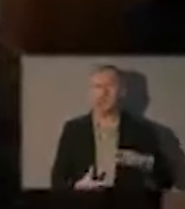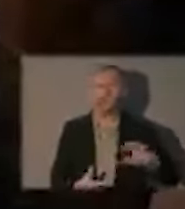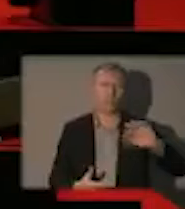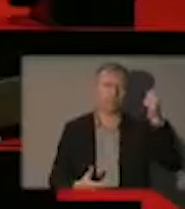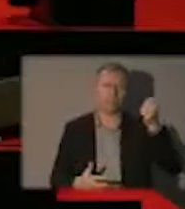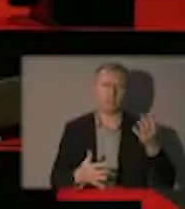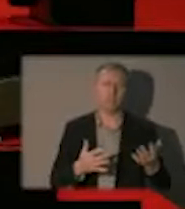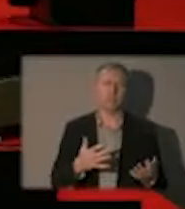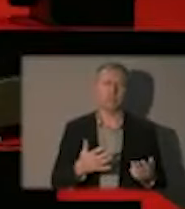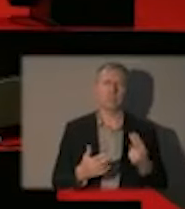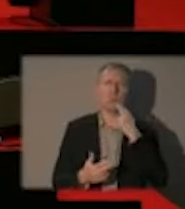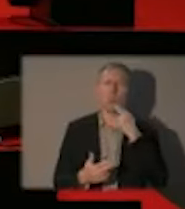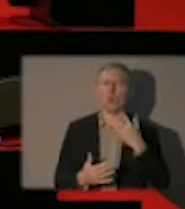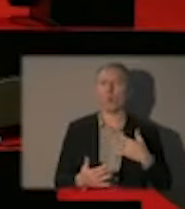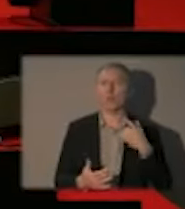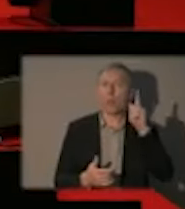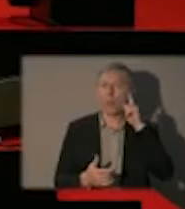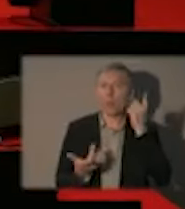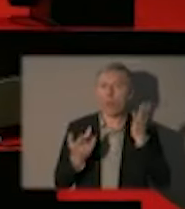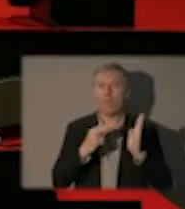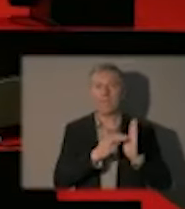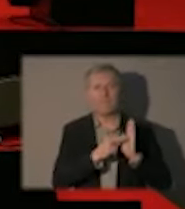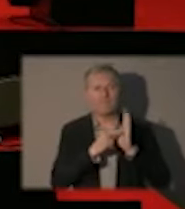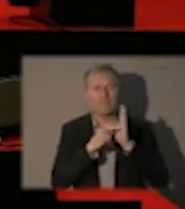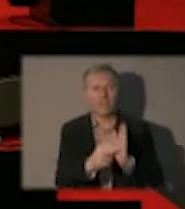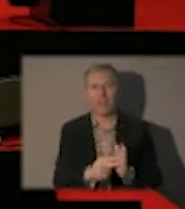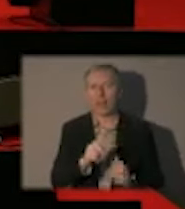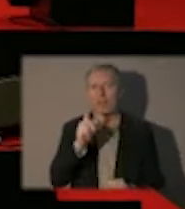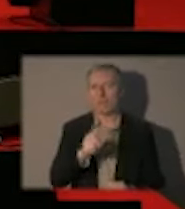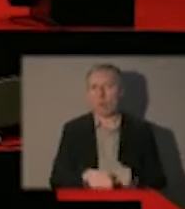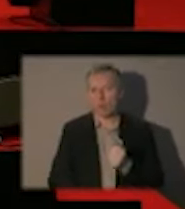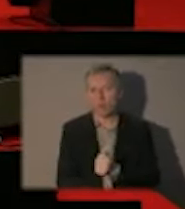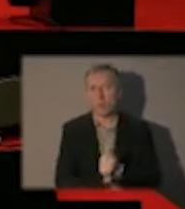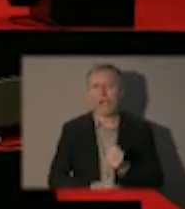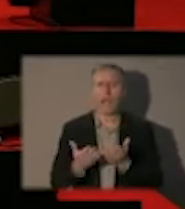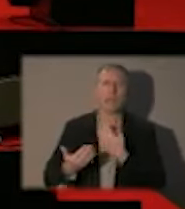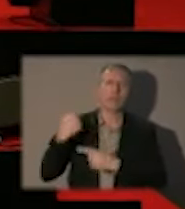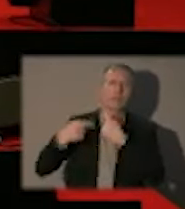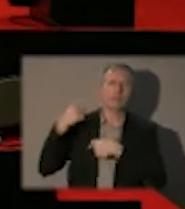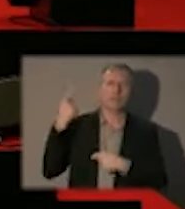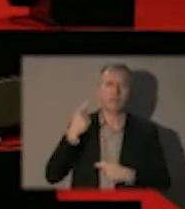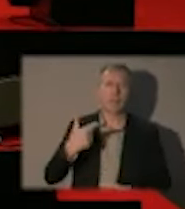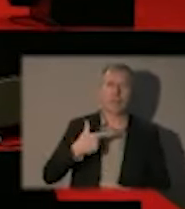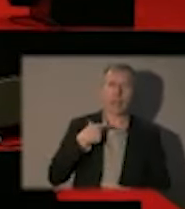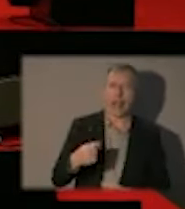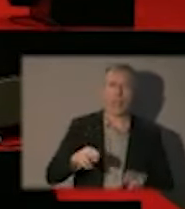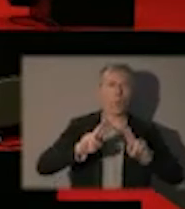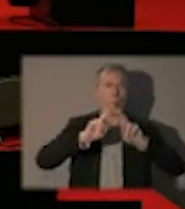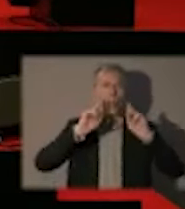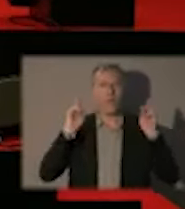est utile que si elle est fidèle aussi à ses fondamentaux laïques,